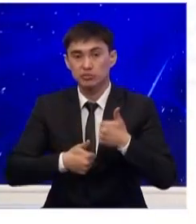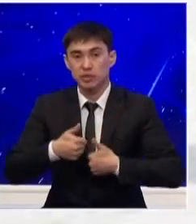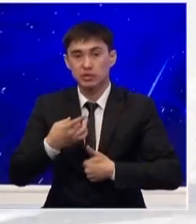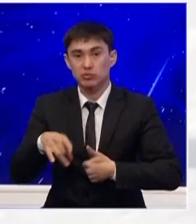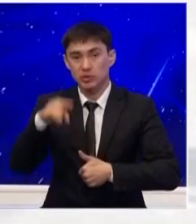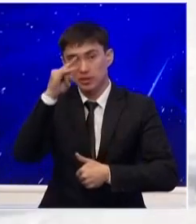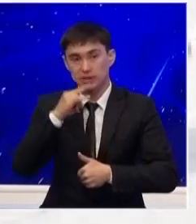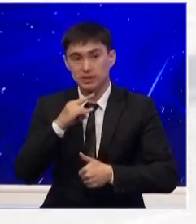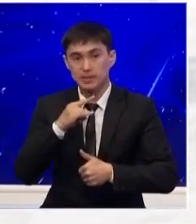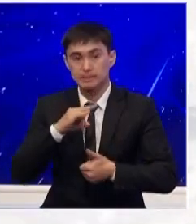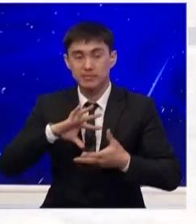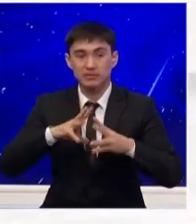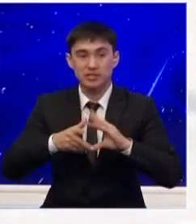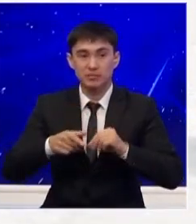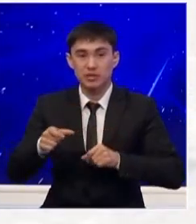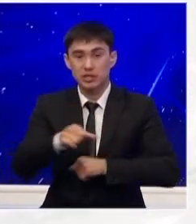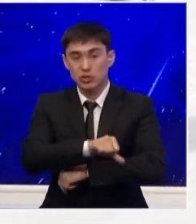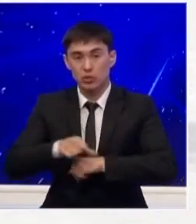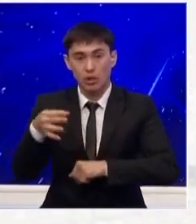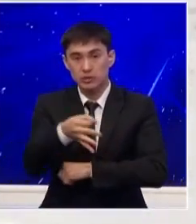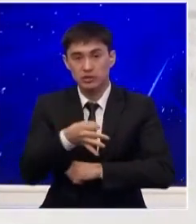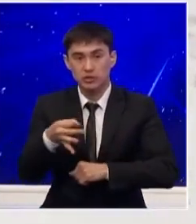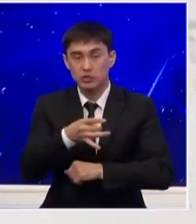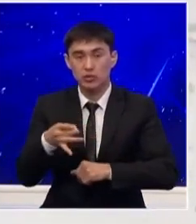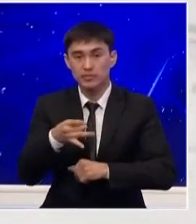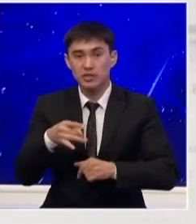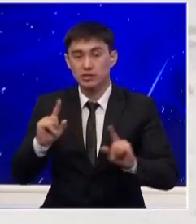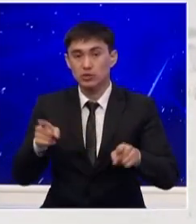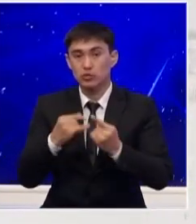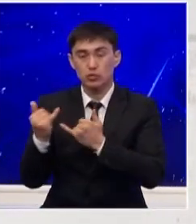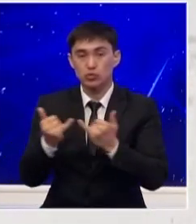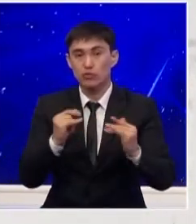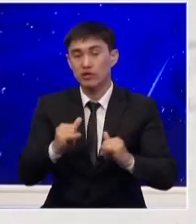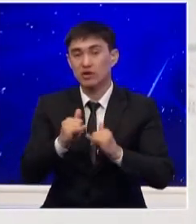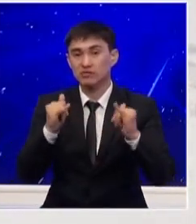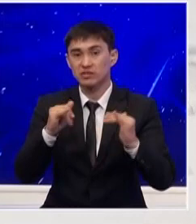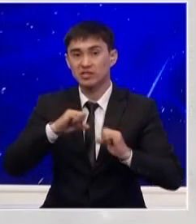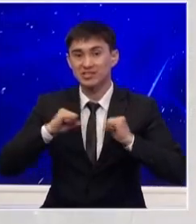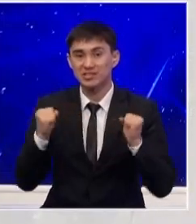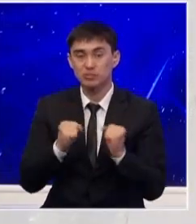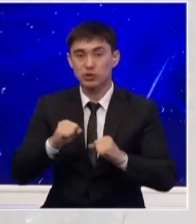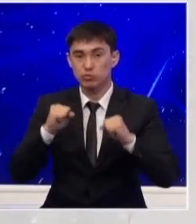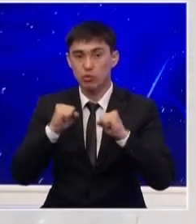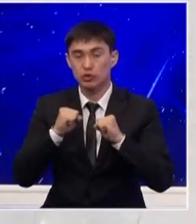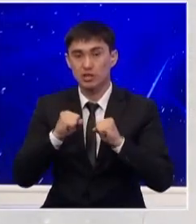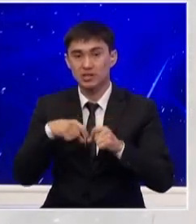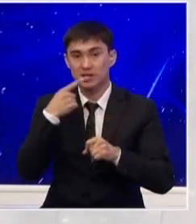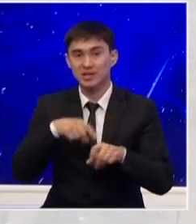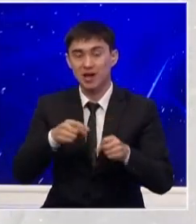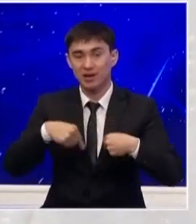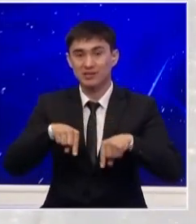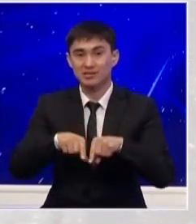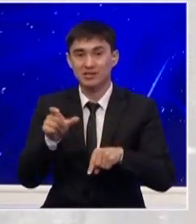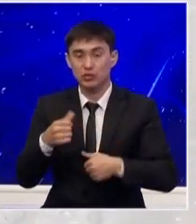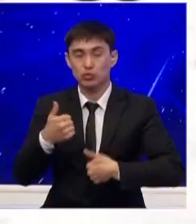Республики Казахстан. В целом на территории Алматинского региона создаются все условия для развития зимних видов спорта, резюмировали